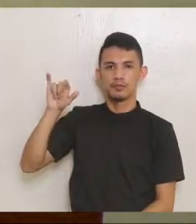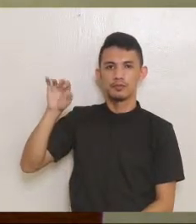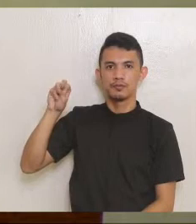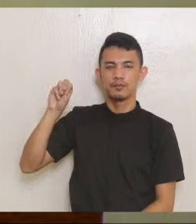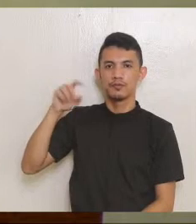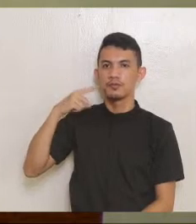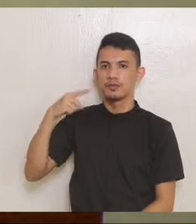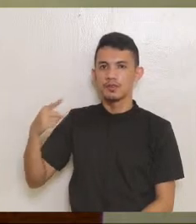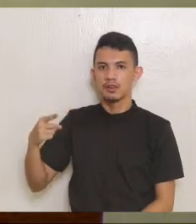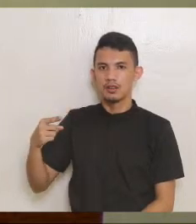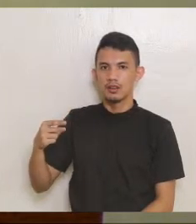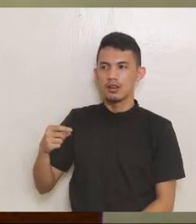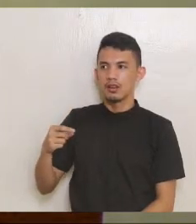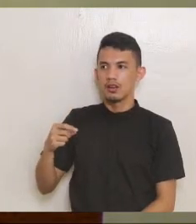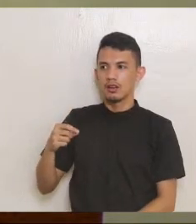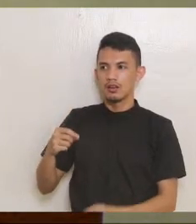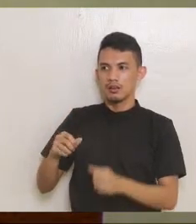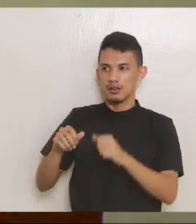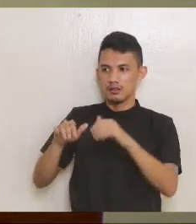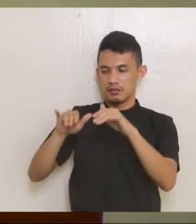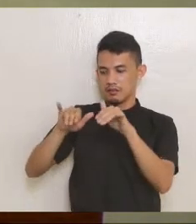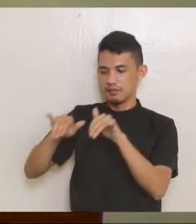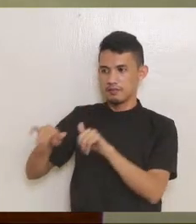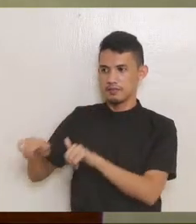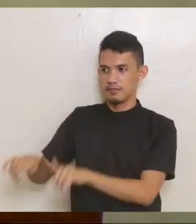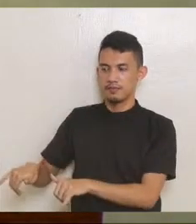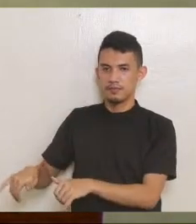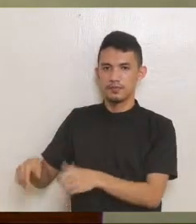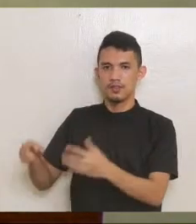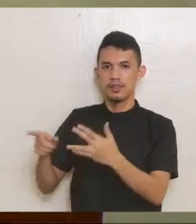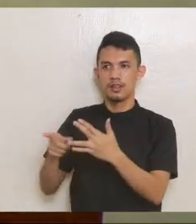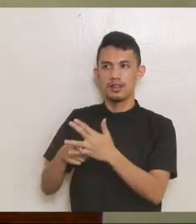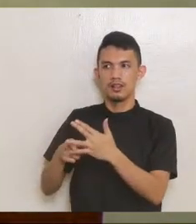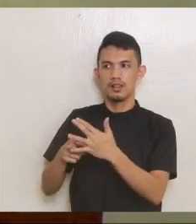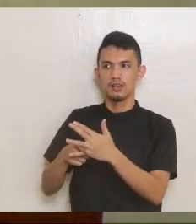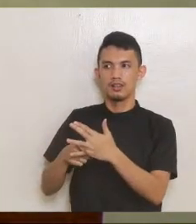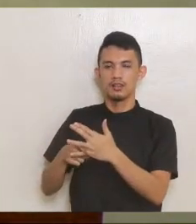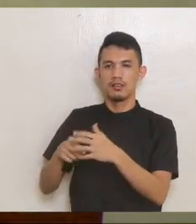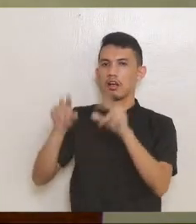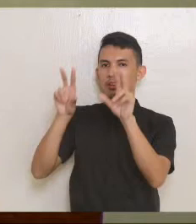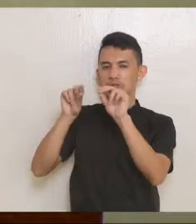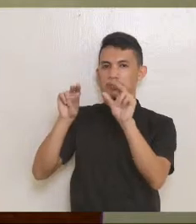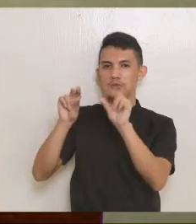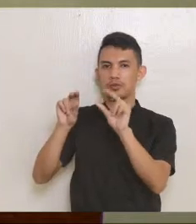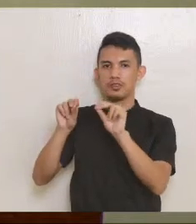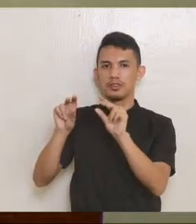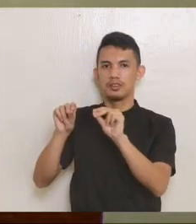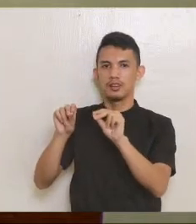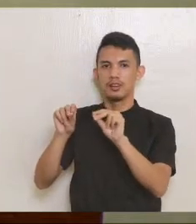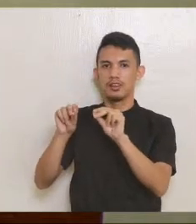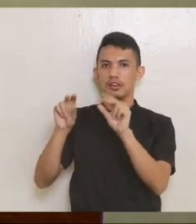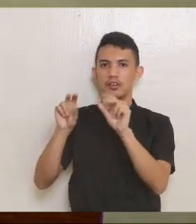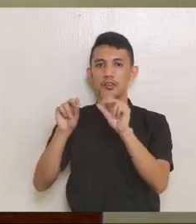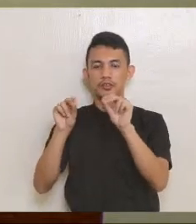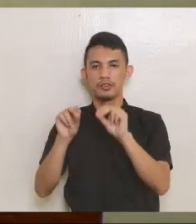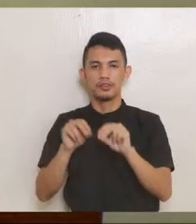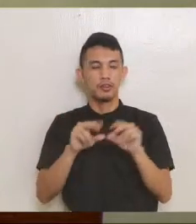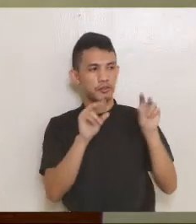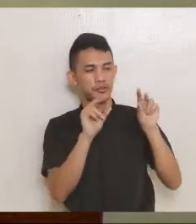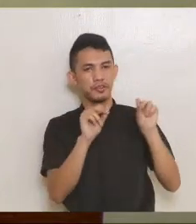chinilas. Ah, dili na, ingon si Katoliko. Dili na, nunid na siya, kaya muditso na tagsulod sa